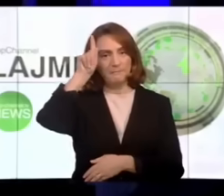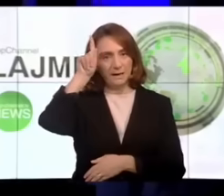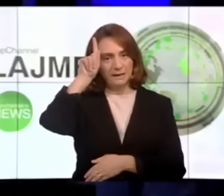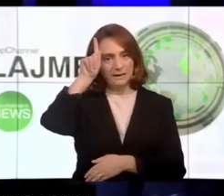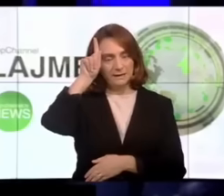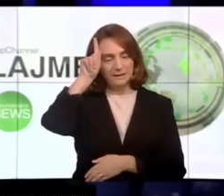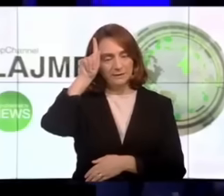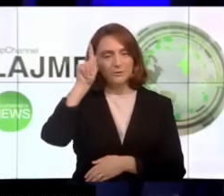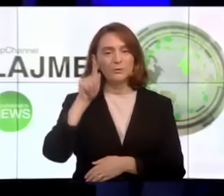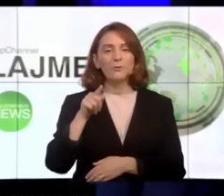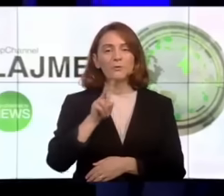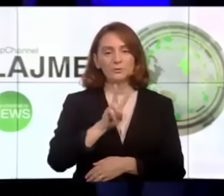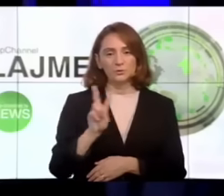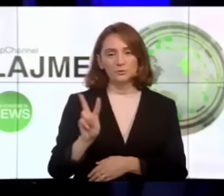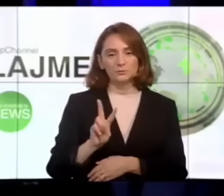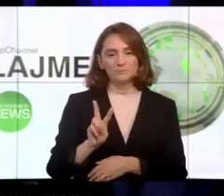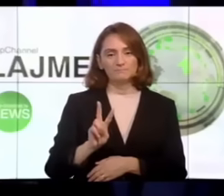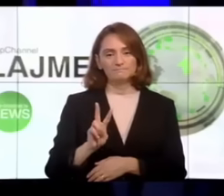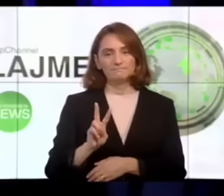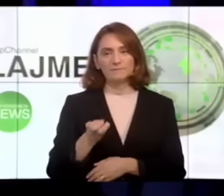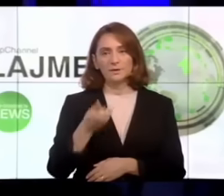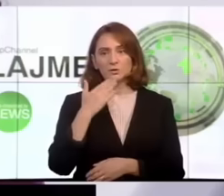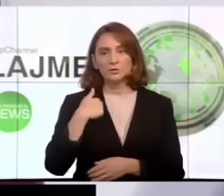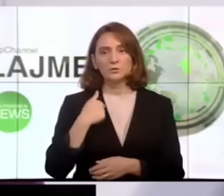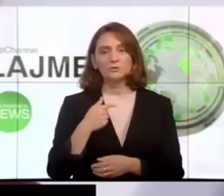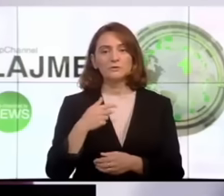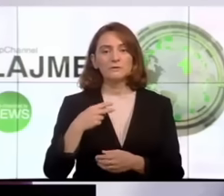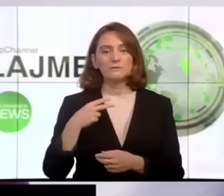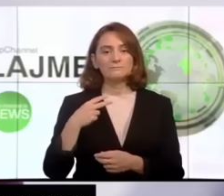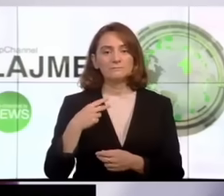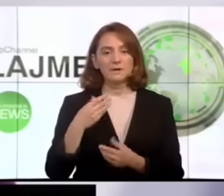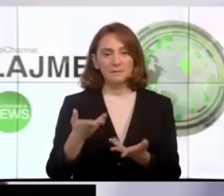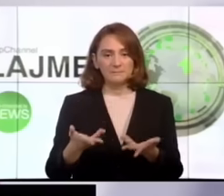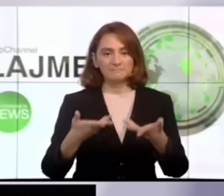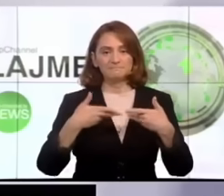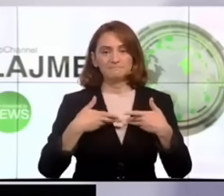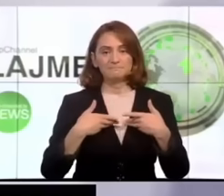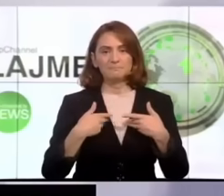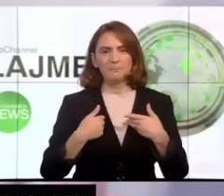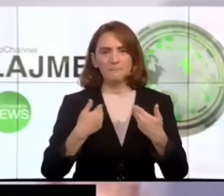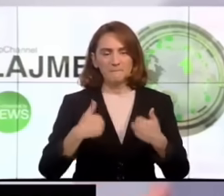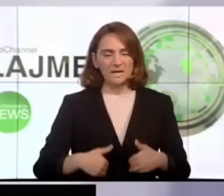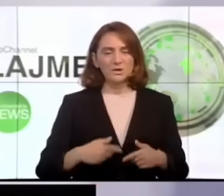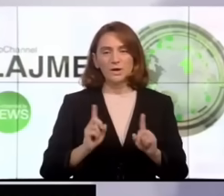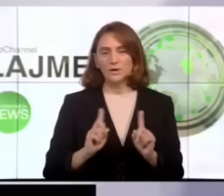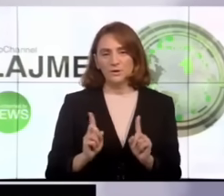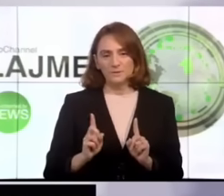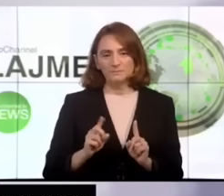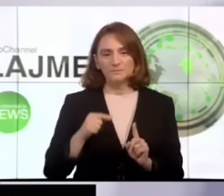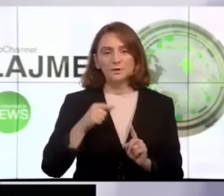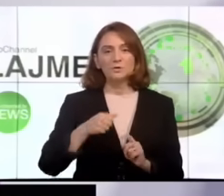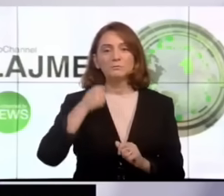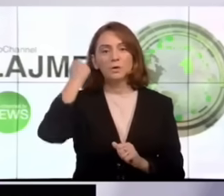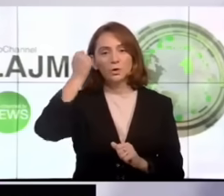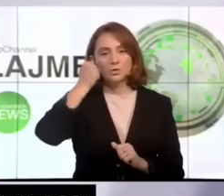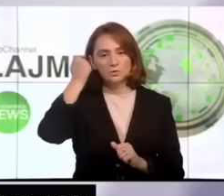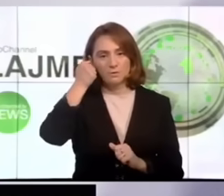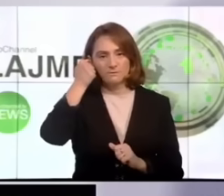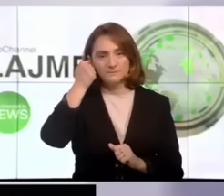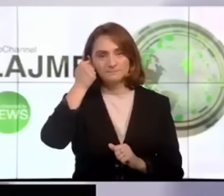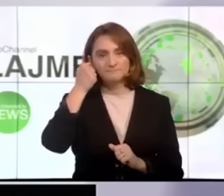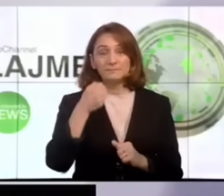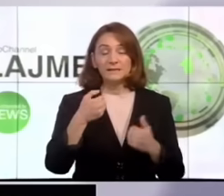e cilsoi këtë çmim një vlerësim për popullin e Kosovës. Historia e Kosovës është historia e besimit